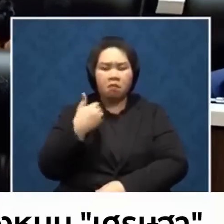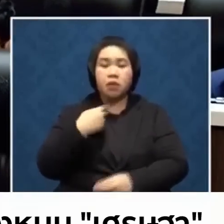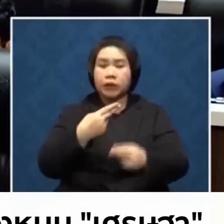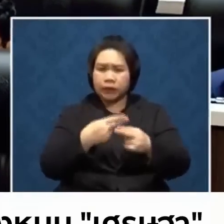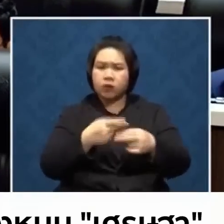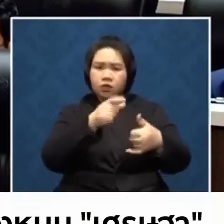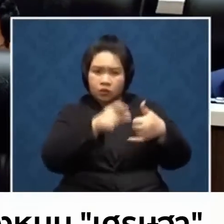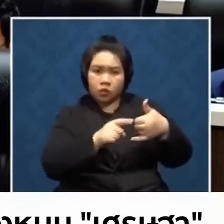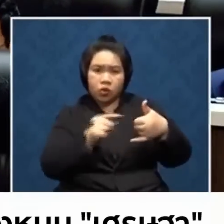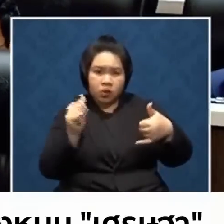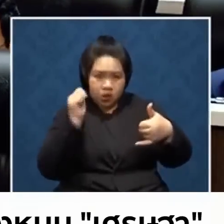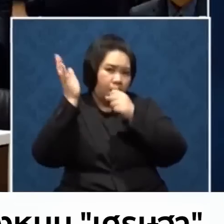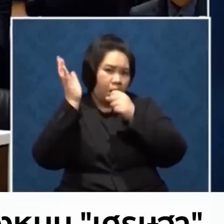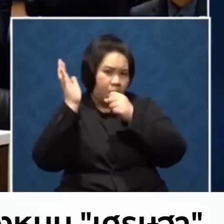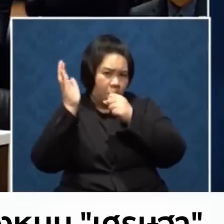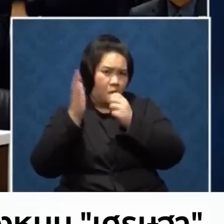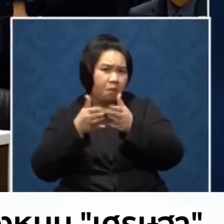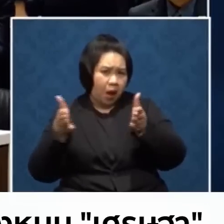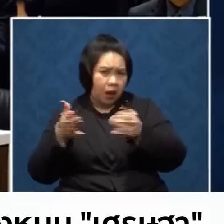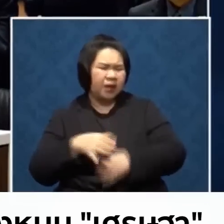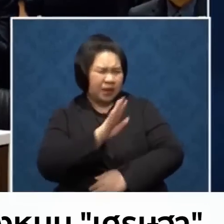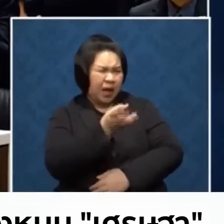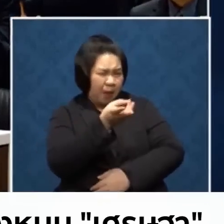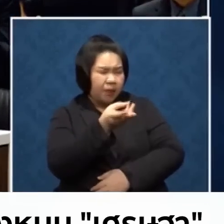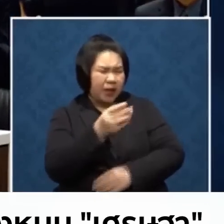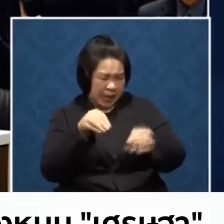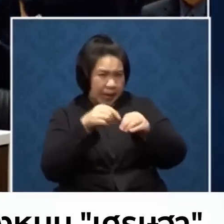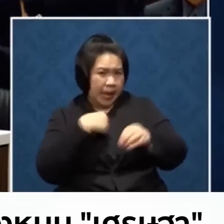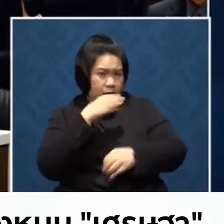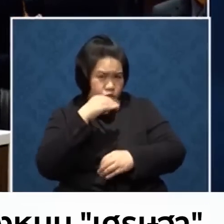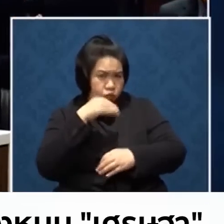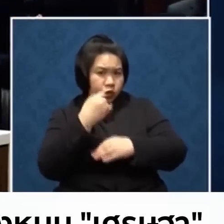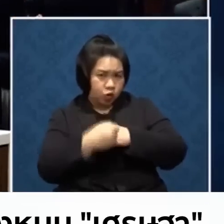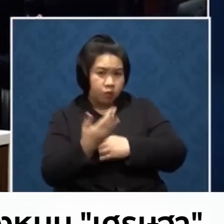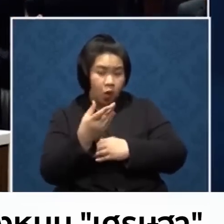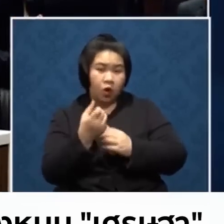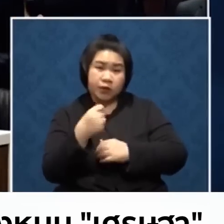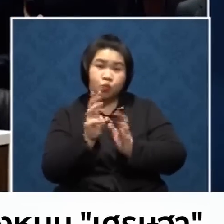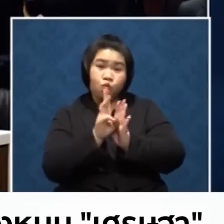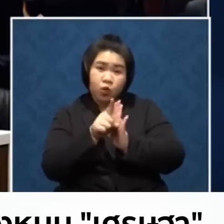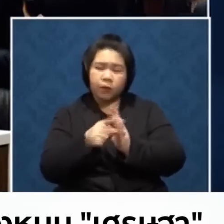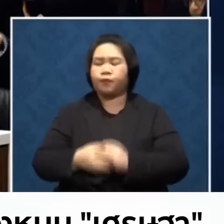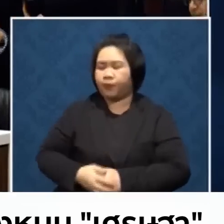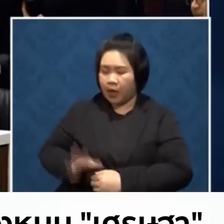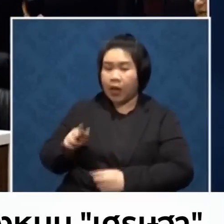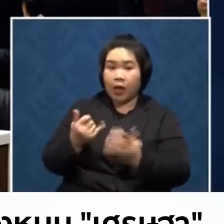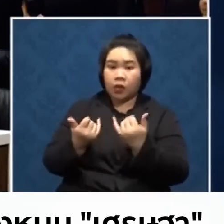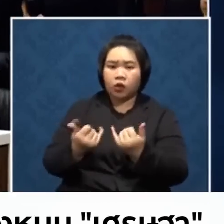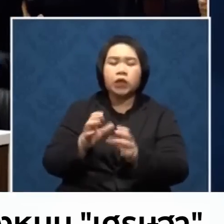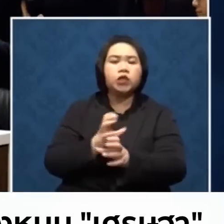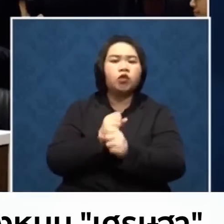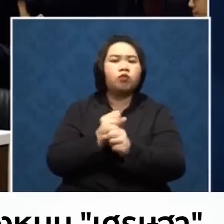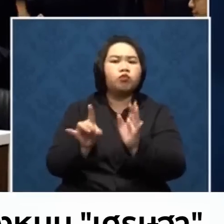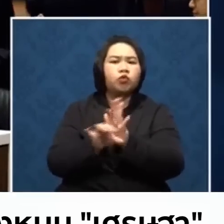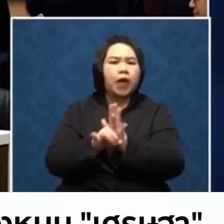ขาดแล้วทำให้วาระการพิจารณาร่างแก้ไขรัฐธรรมนูญมาตรา272นะคะที่พรรคก้าวไกลเนี่ยก่อนหน้านี้เขามีการไป